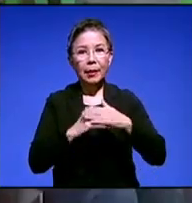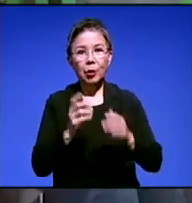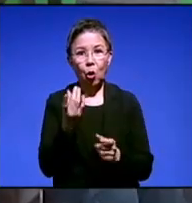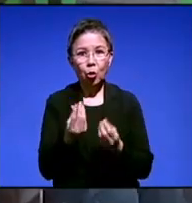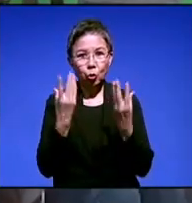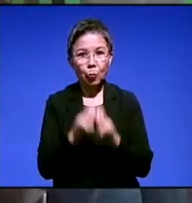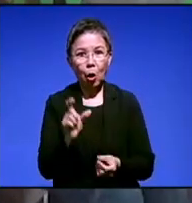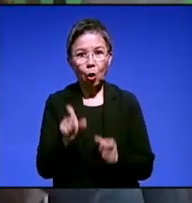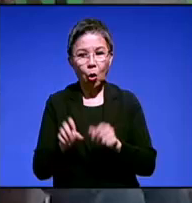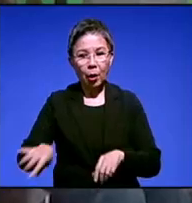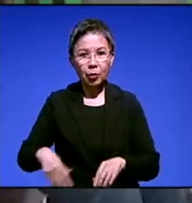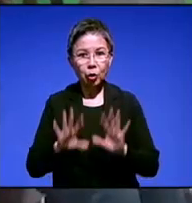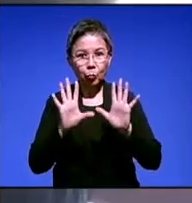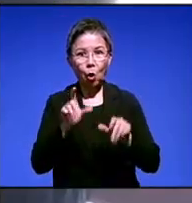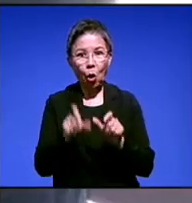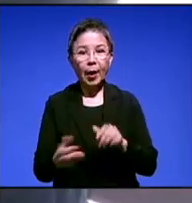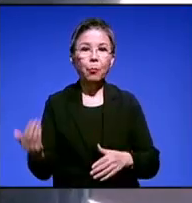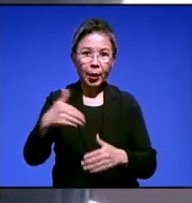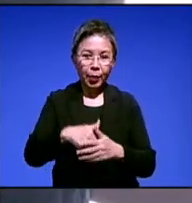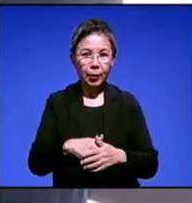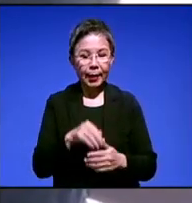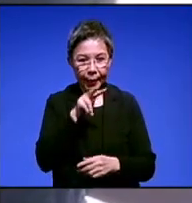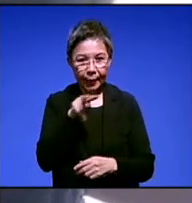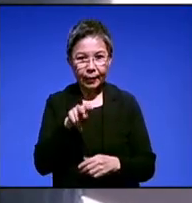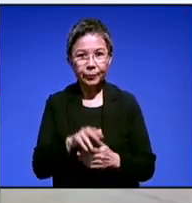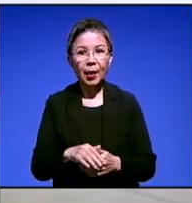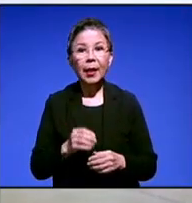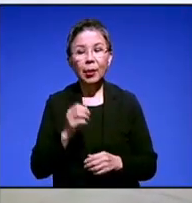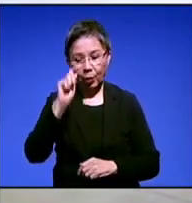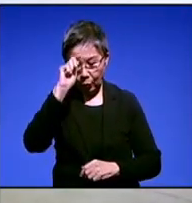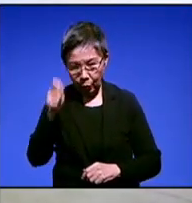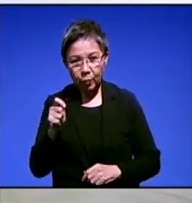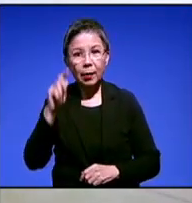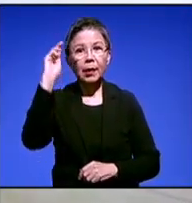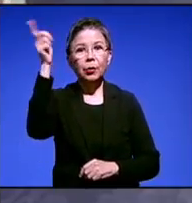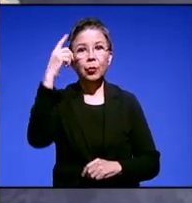Ini maksimal hanya 10 orang. Hal ini sesuai dengan imbauan pemerintah untuk penerapan